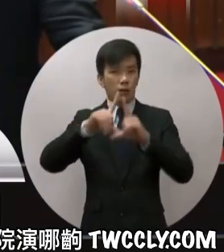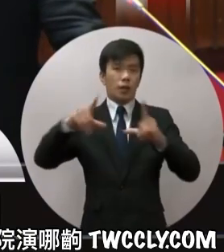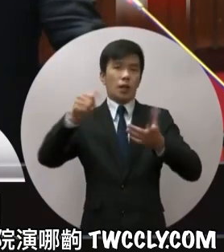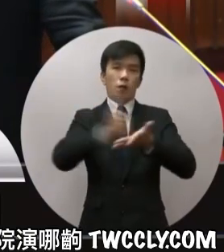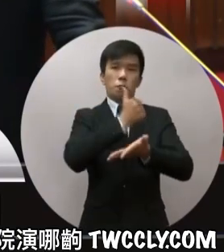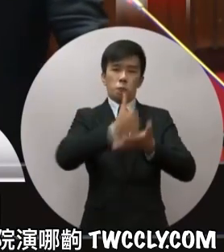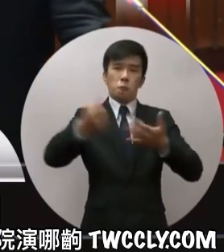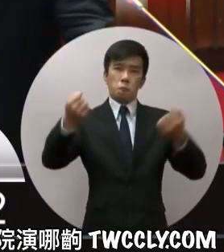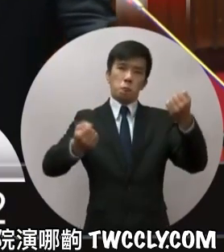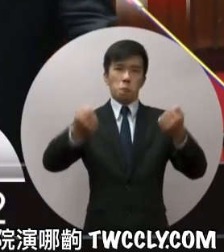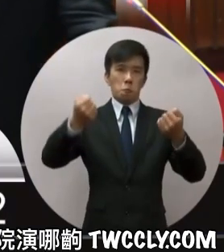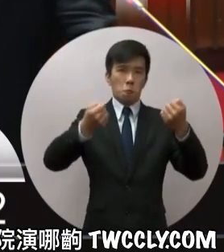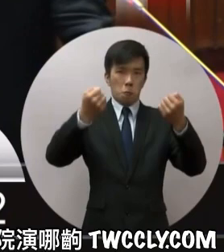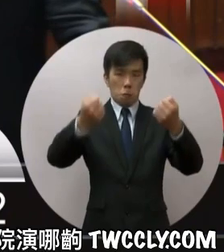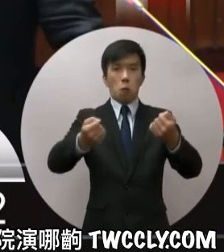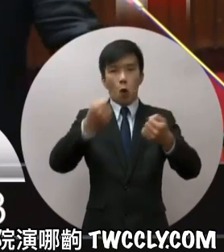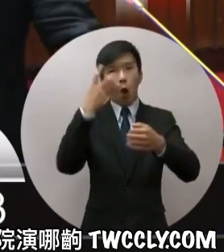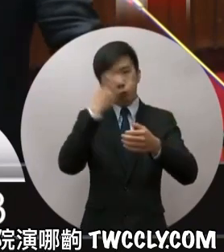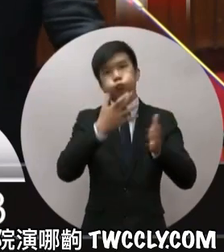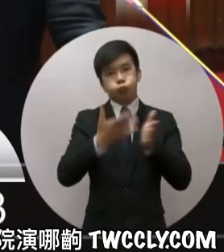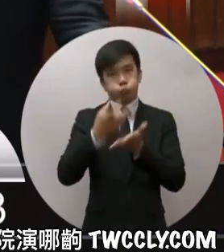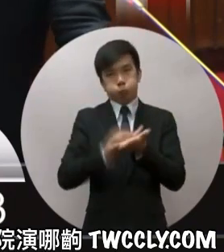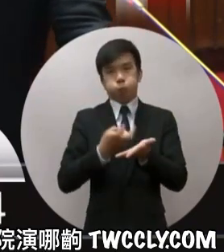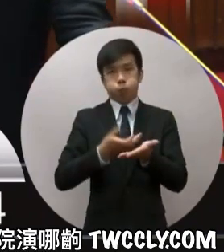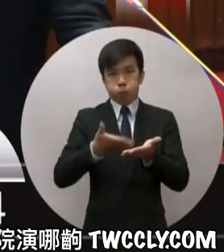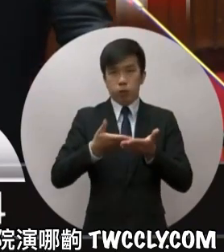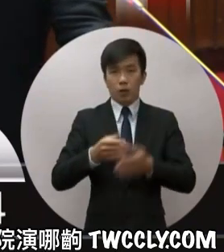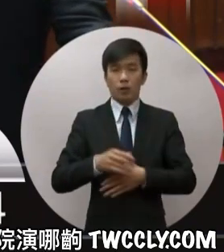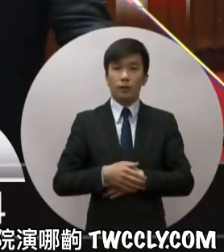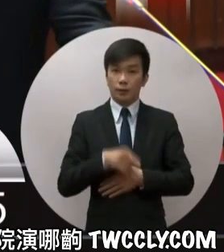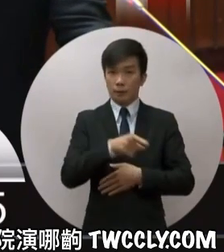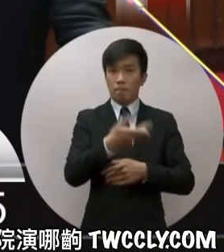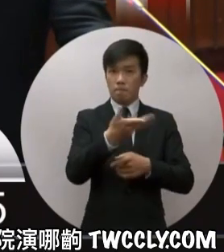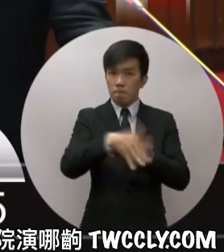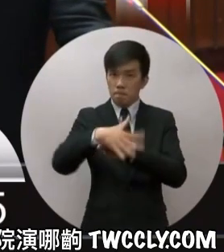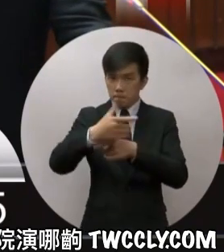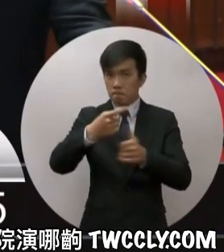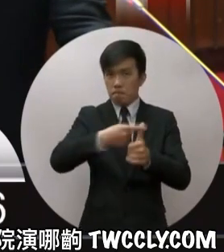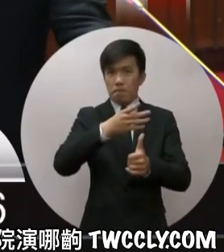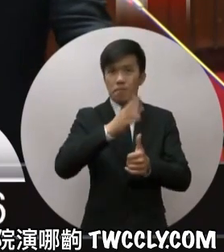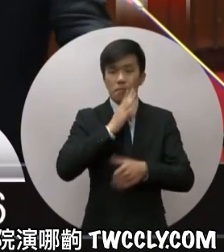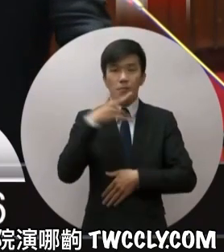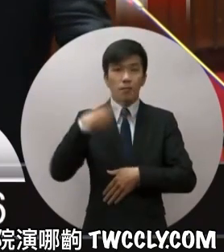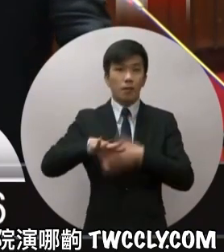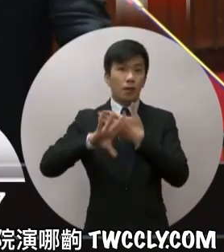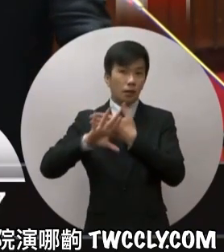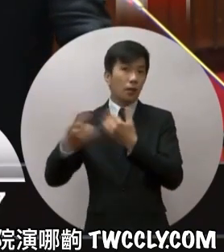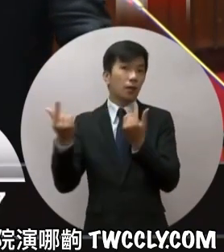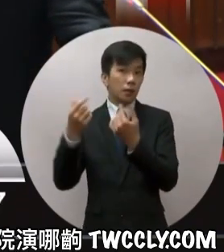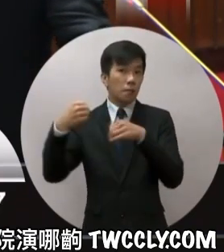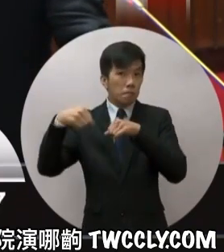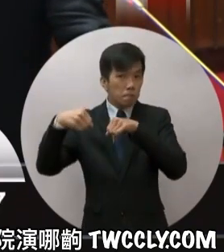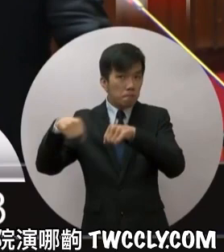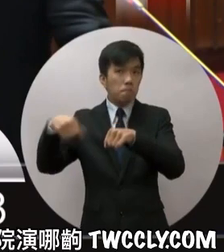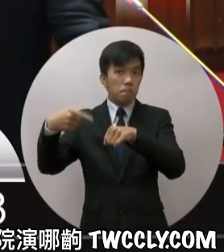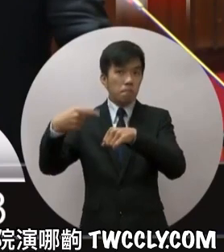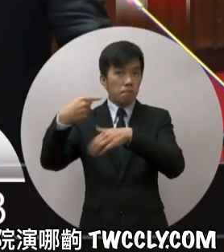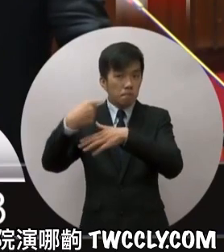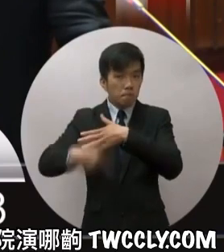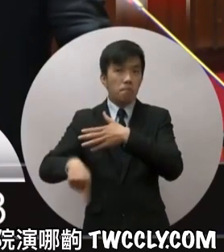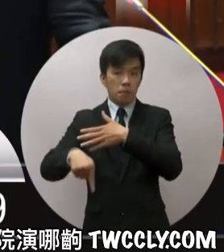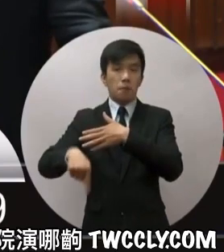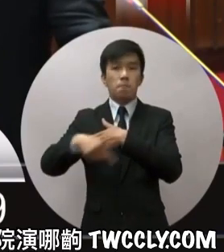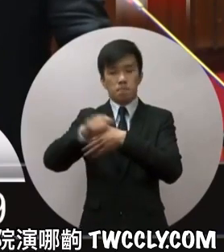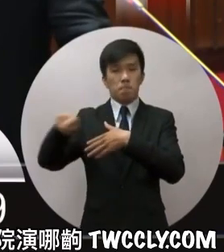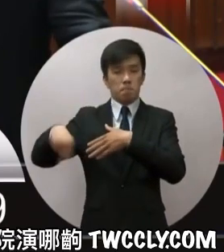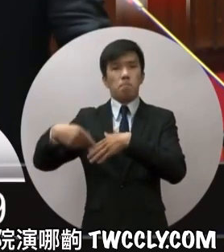貨車的死亡率是最高的車種其他的管理目標包括像這個機車主還有就是說我們這個相關傷亡的